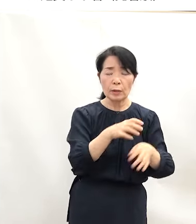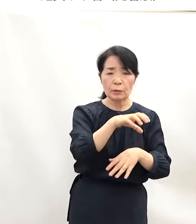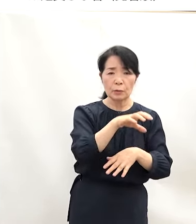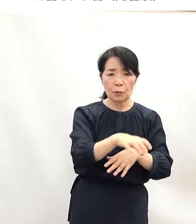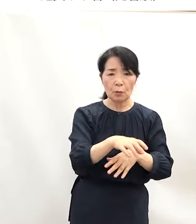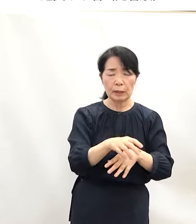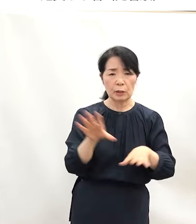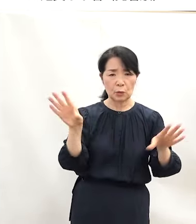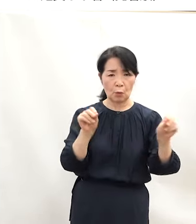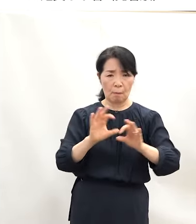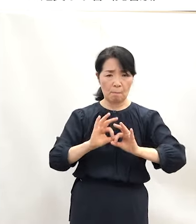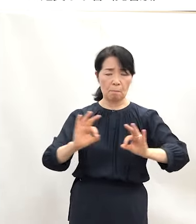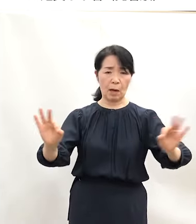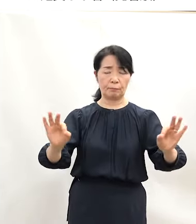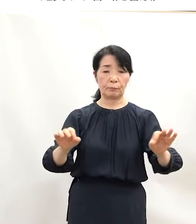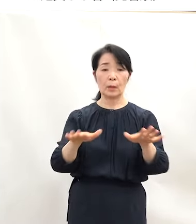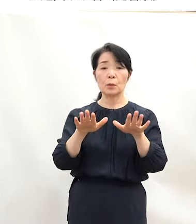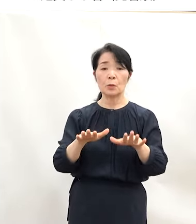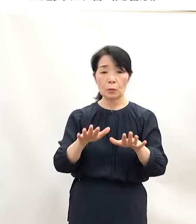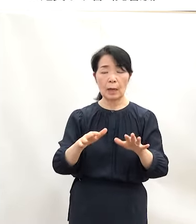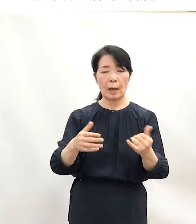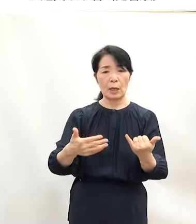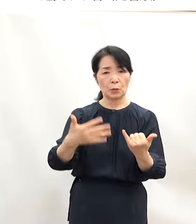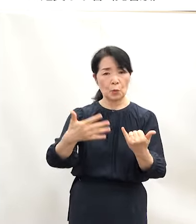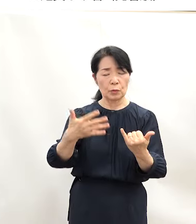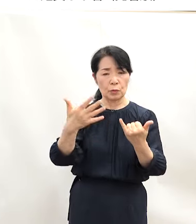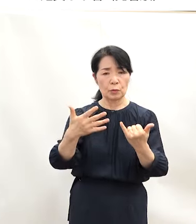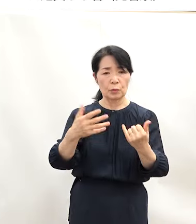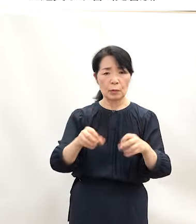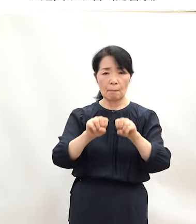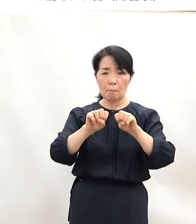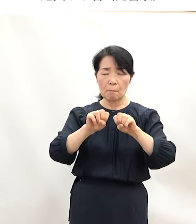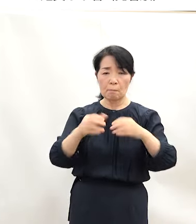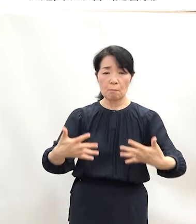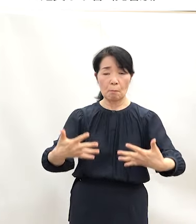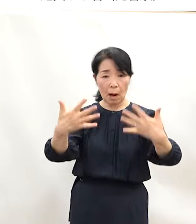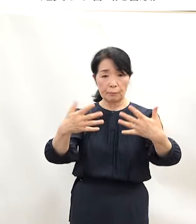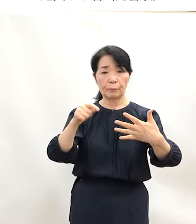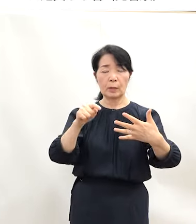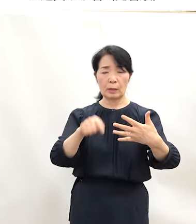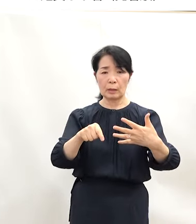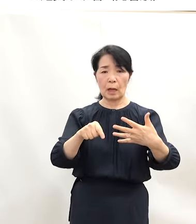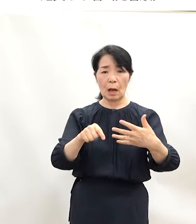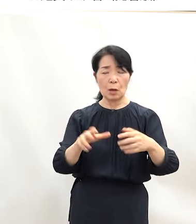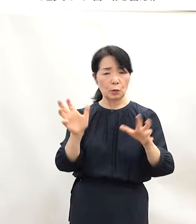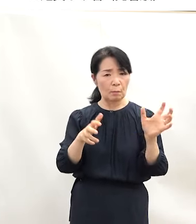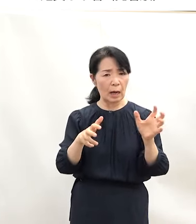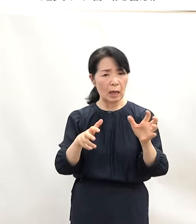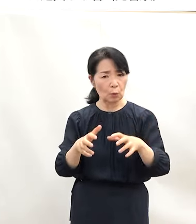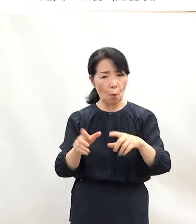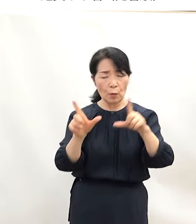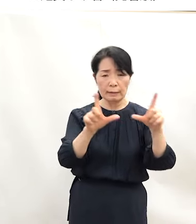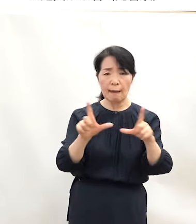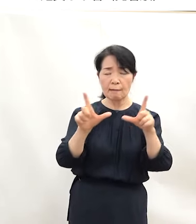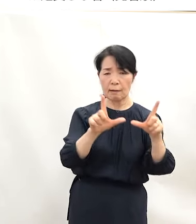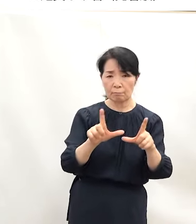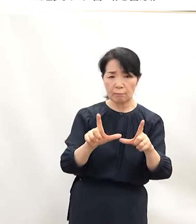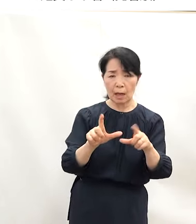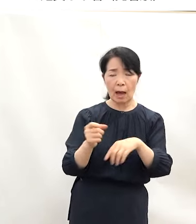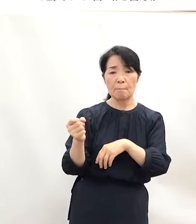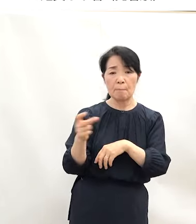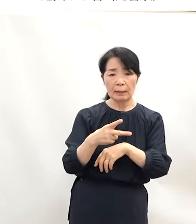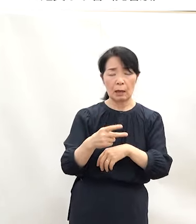も YouTube 配信しますけど、ツキノワグマの生態とか、ツキノワグマから身を守るために